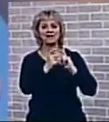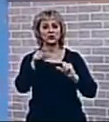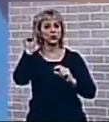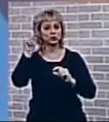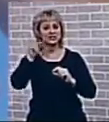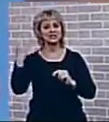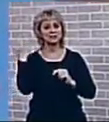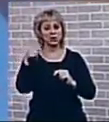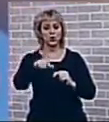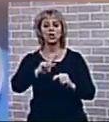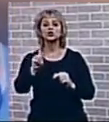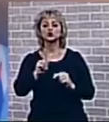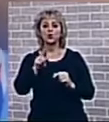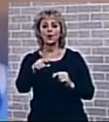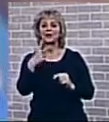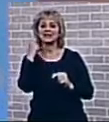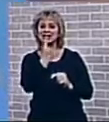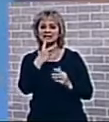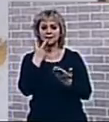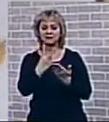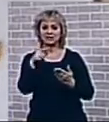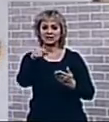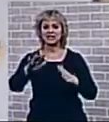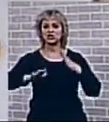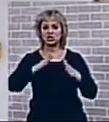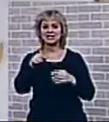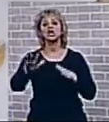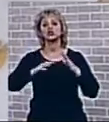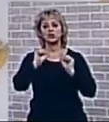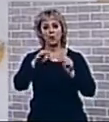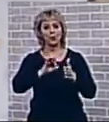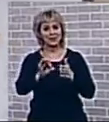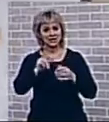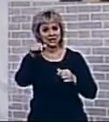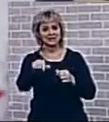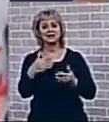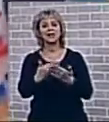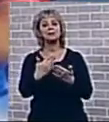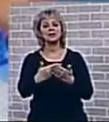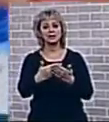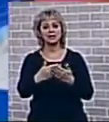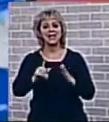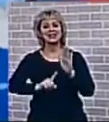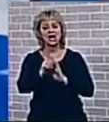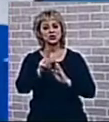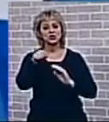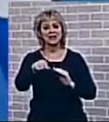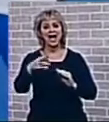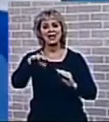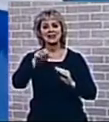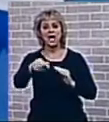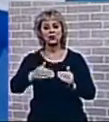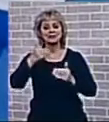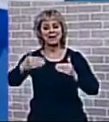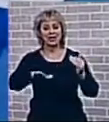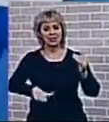учителю спиной. Чтобы он глазами видел тренера, и тренер мог ему подсказать. Например, начни атаку с